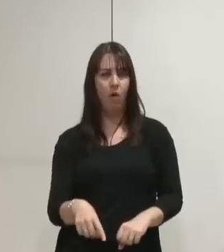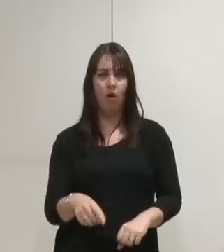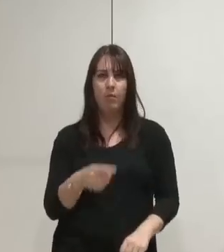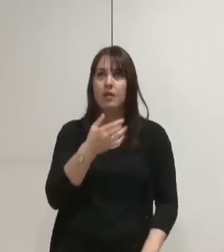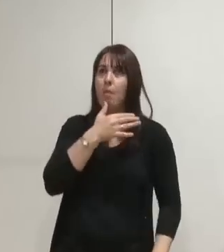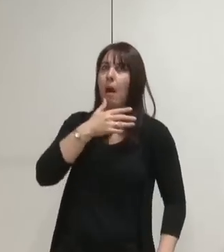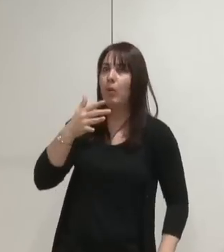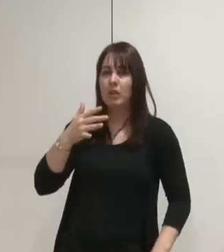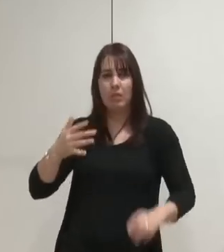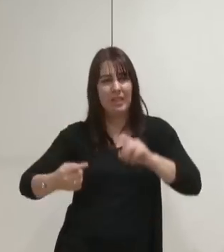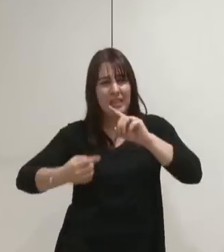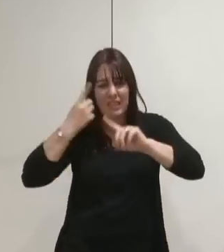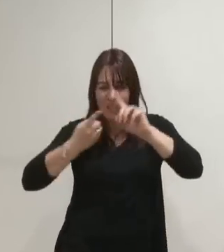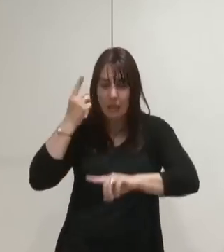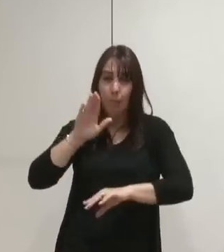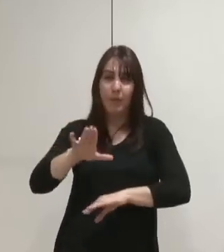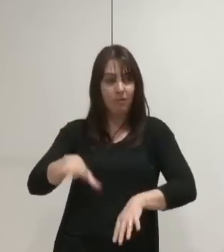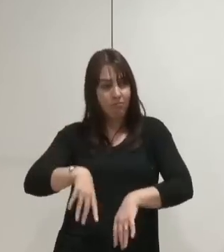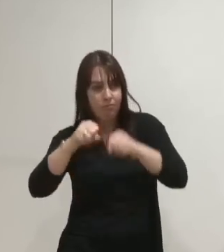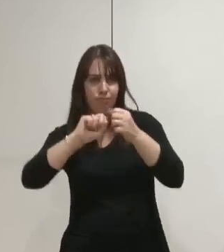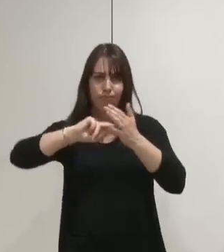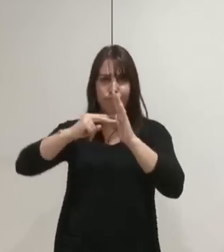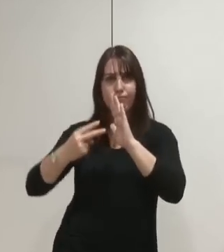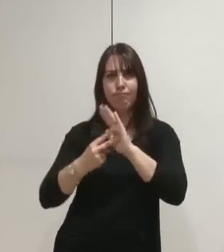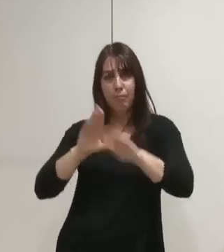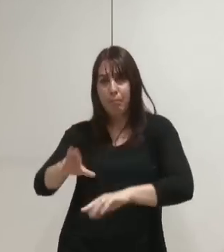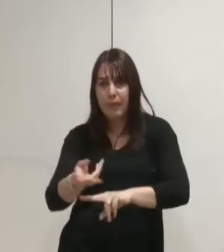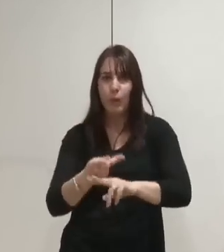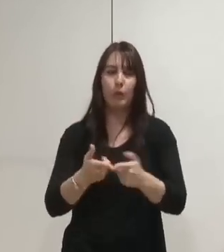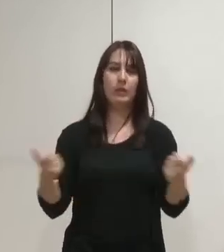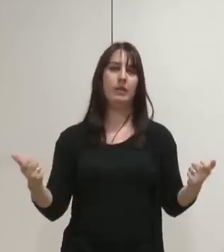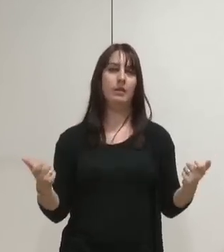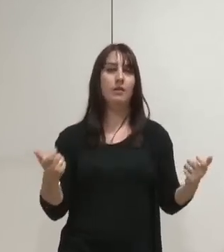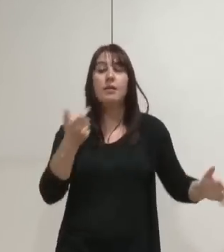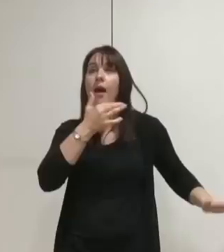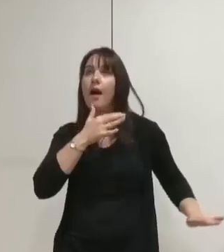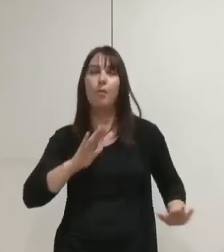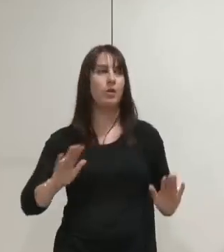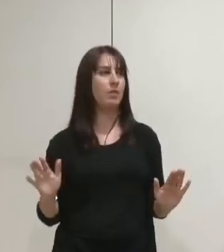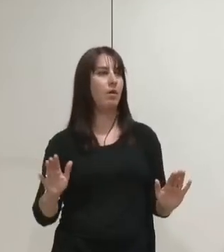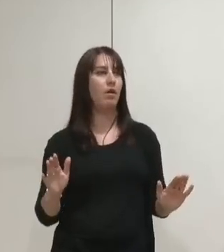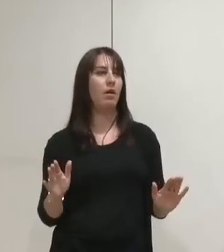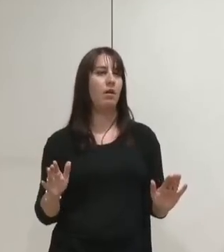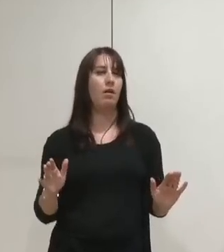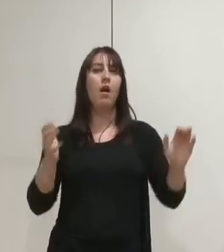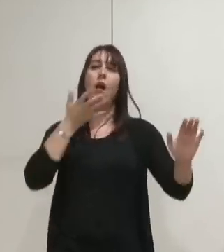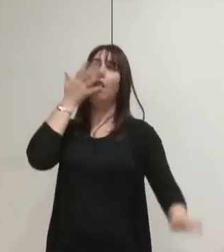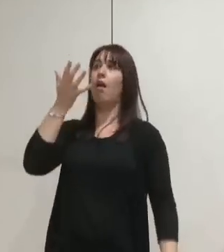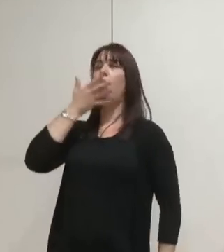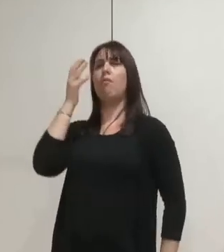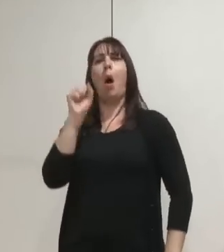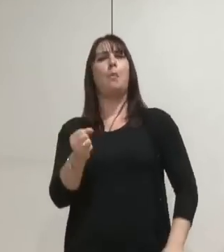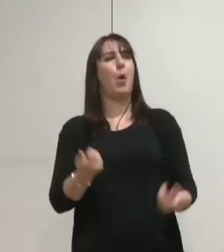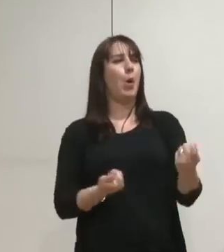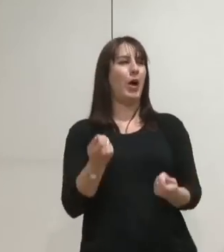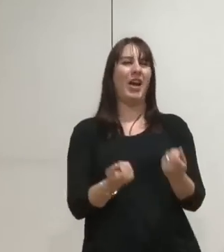toucher à la spécificité au savoir-faire à la technicité de ces outils et laissz croire qu'on peut comme ça créer une régie